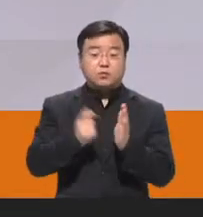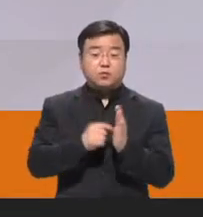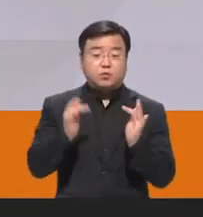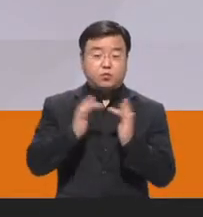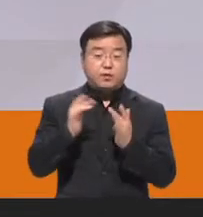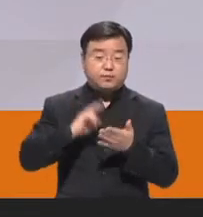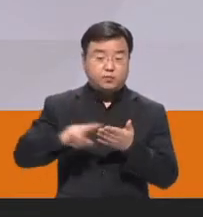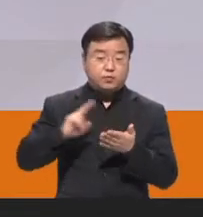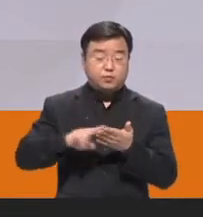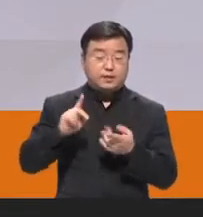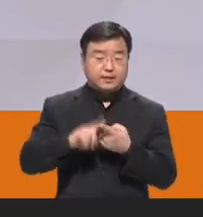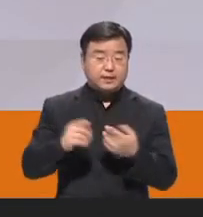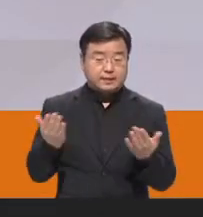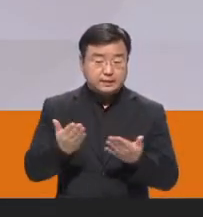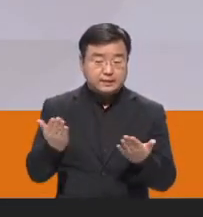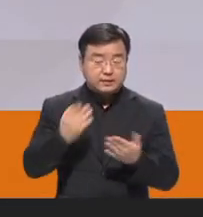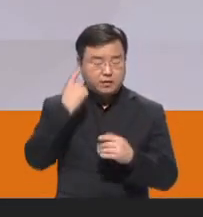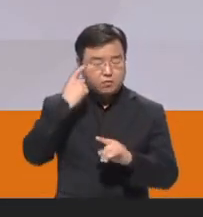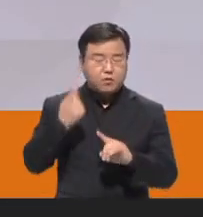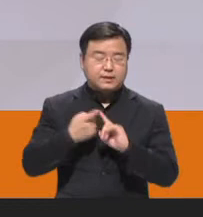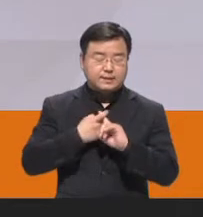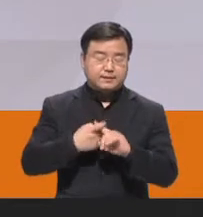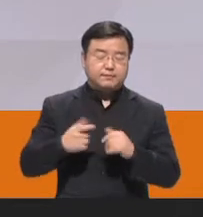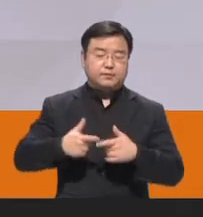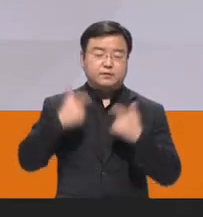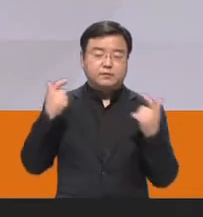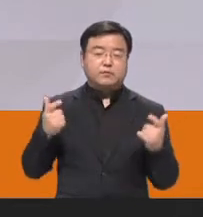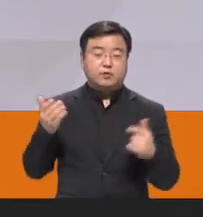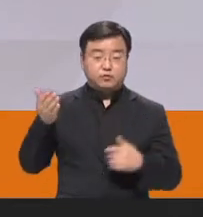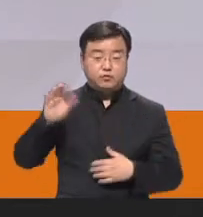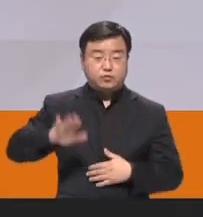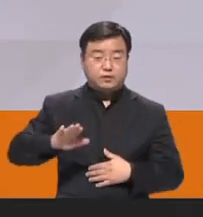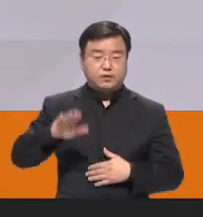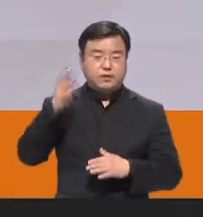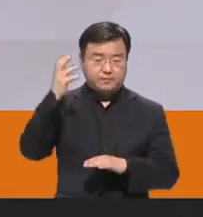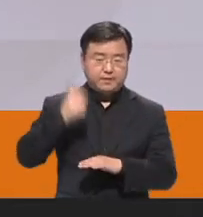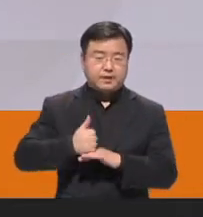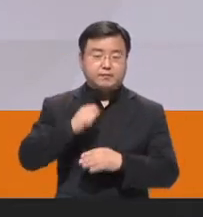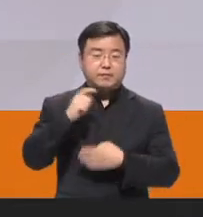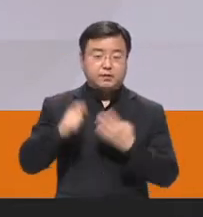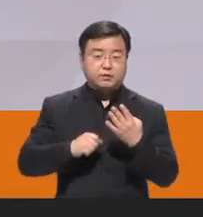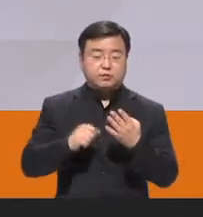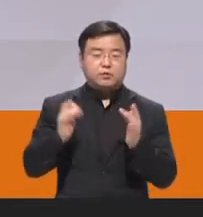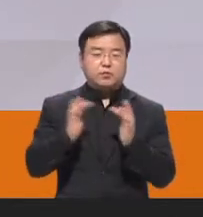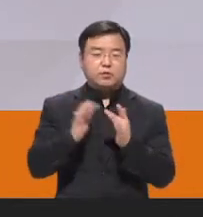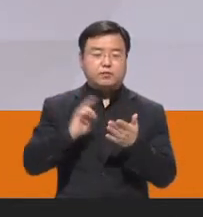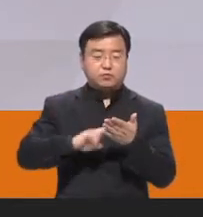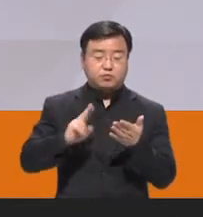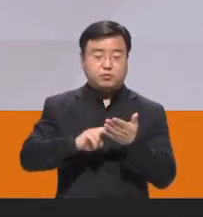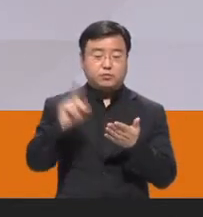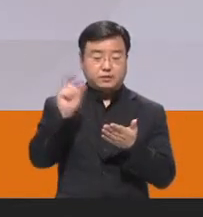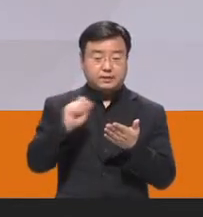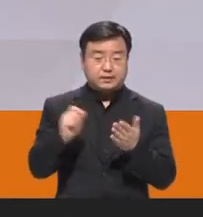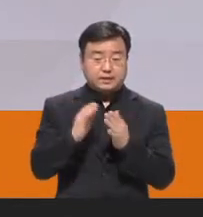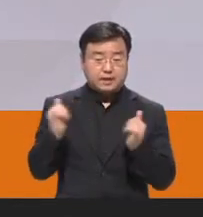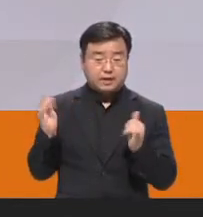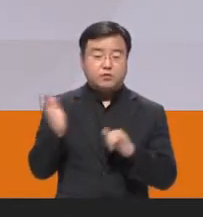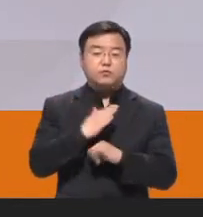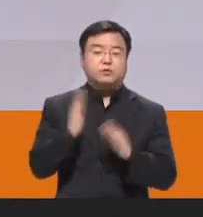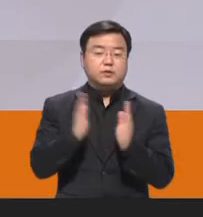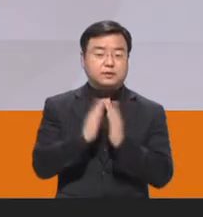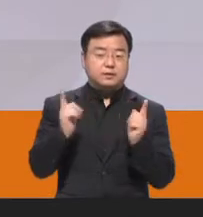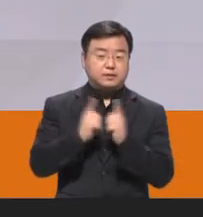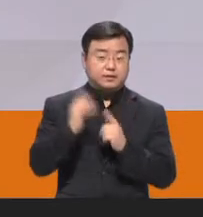작가라는 직종에 대한 관심도 날로 뜨거워지고 있는데요 오늘은 마지막 순서로 웹툰 작가에게 직접 관련 얘기를